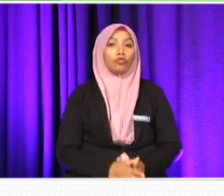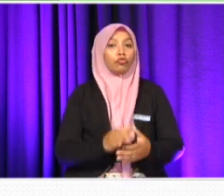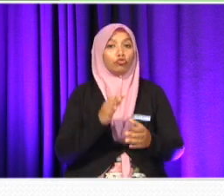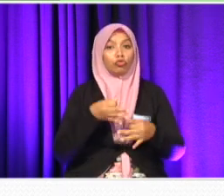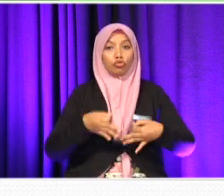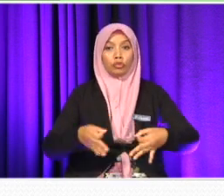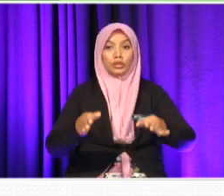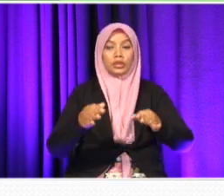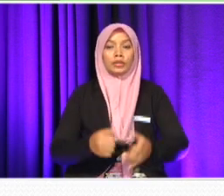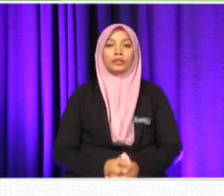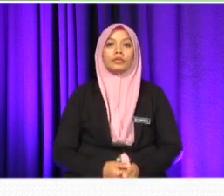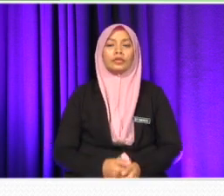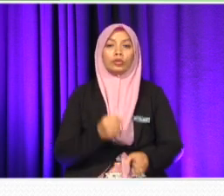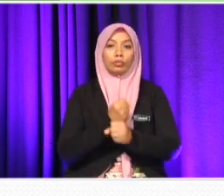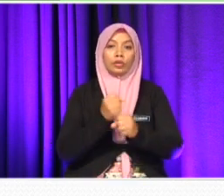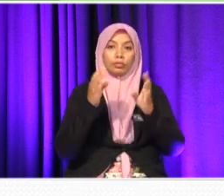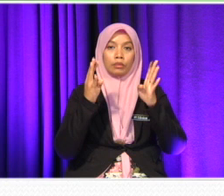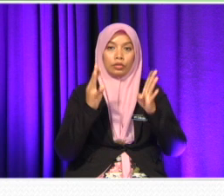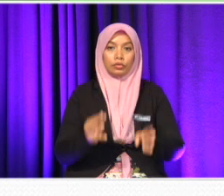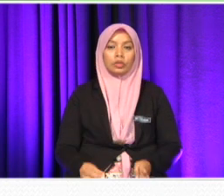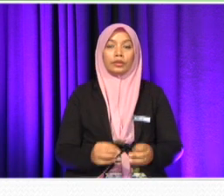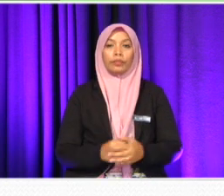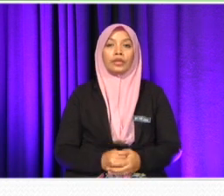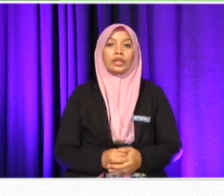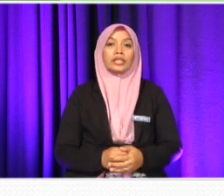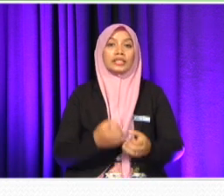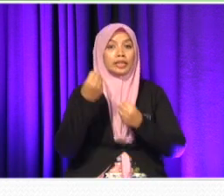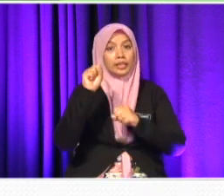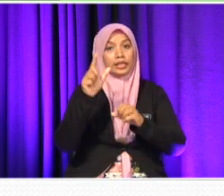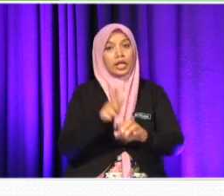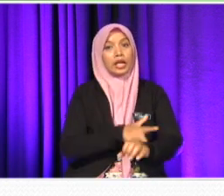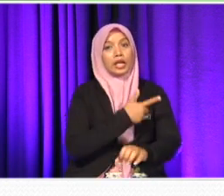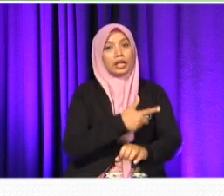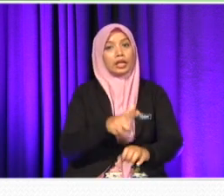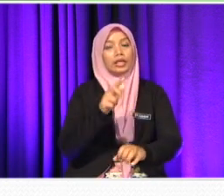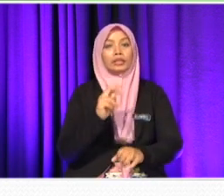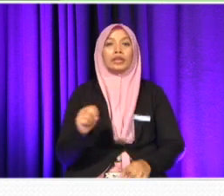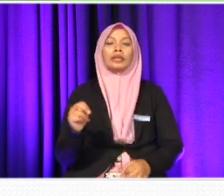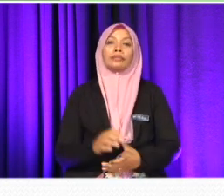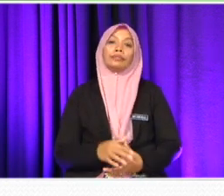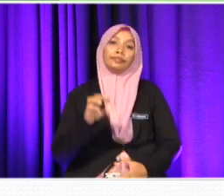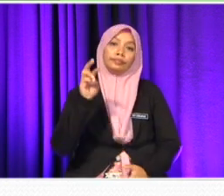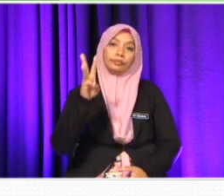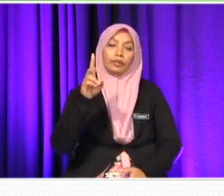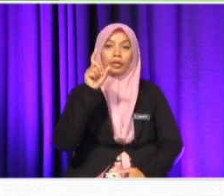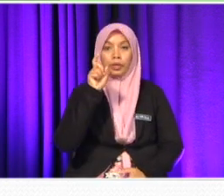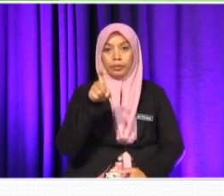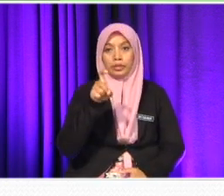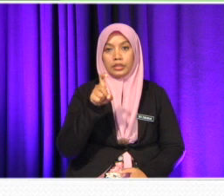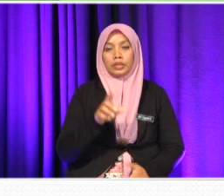kemudian yang kelima menyediakan latihan dan pembangunan sumber manusia dan yang keenam memastikan